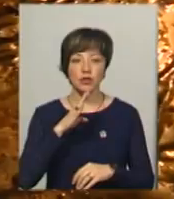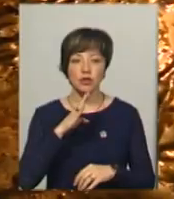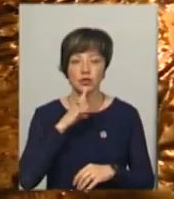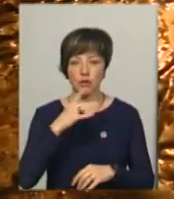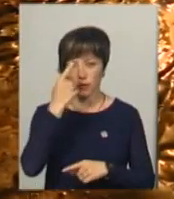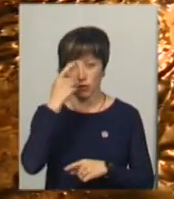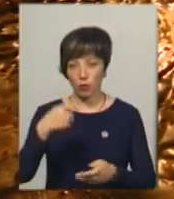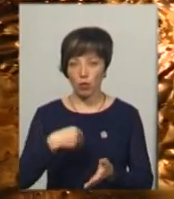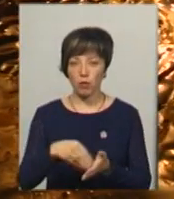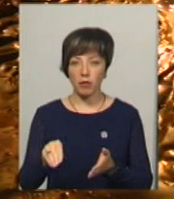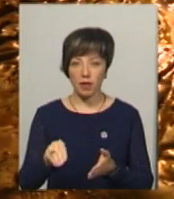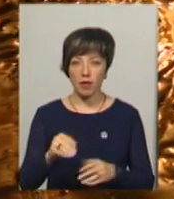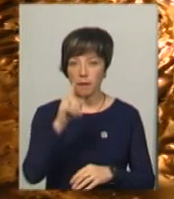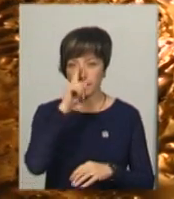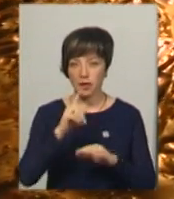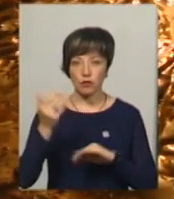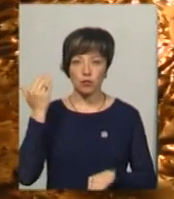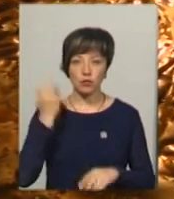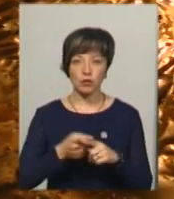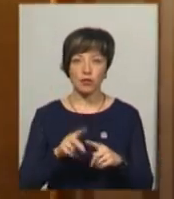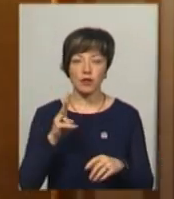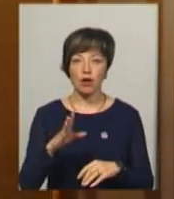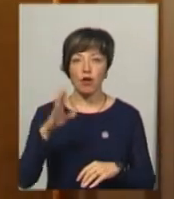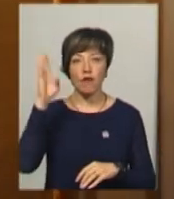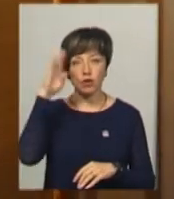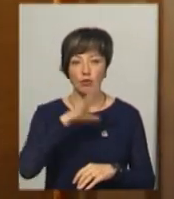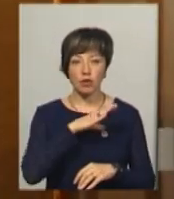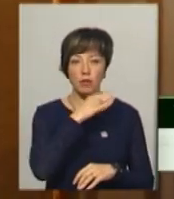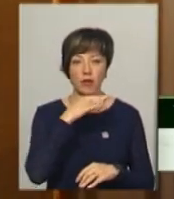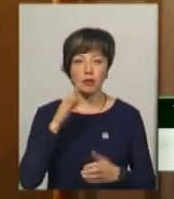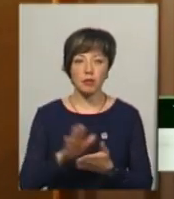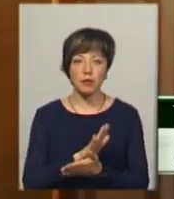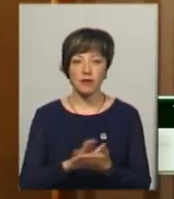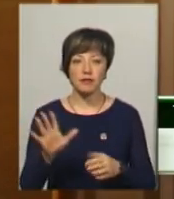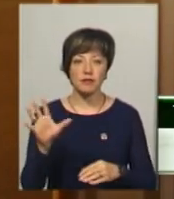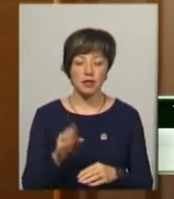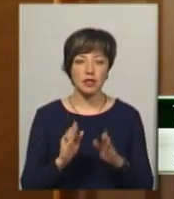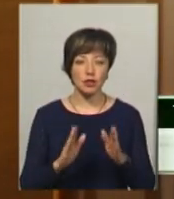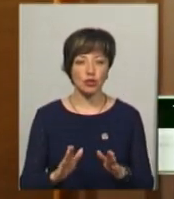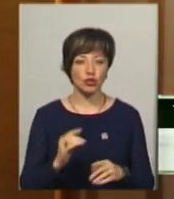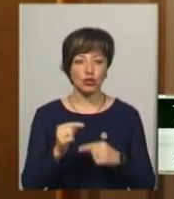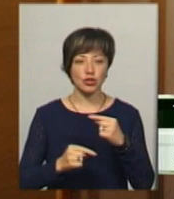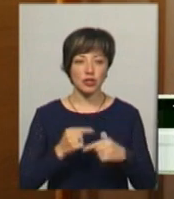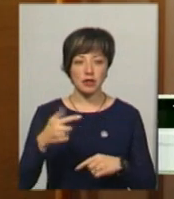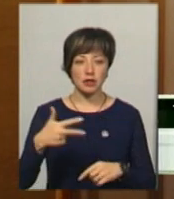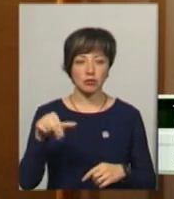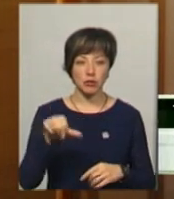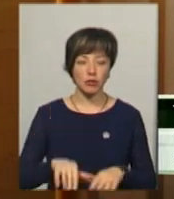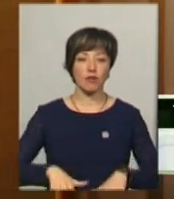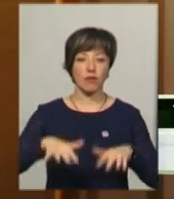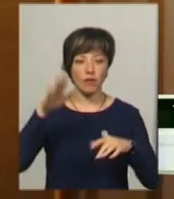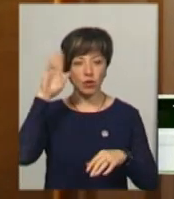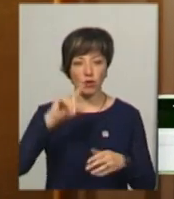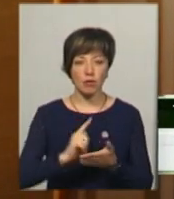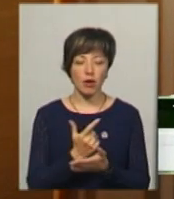повідомила, купила цю квартиру місяць Води було багато, ми тільки поприбирали, все те саме, тут через полчаса опять хлинула вода